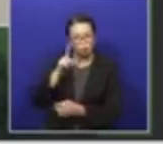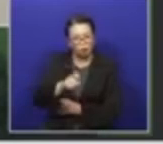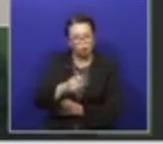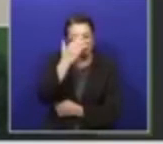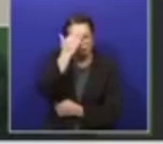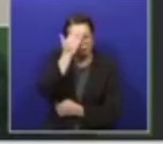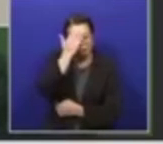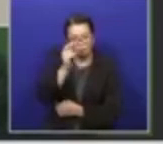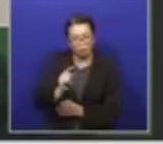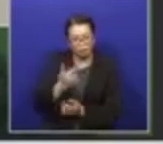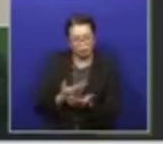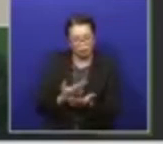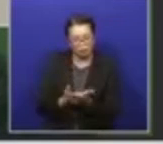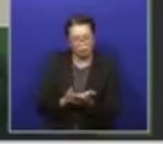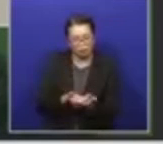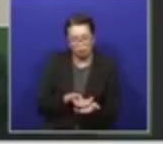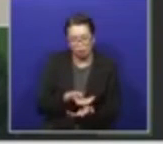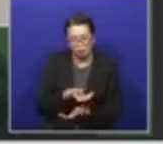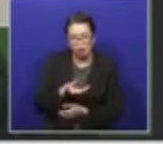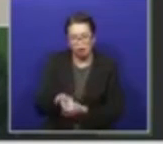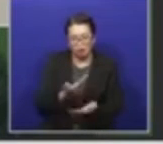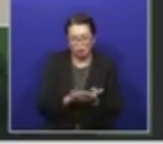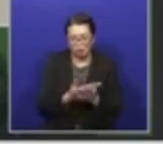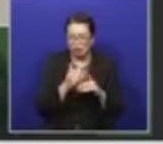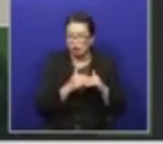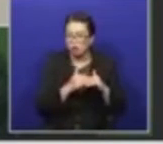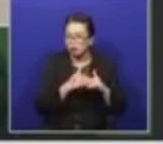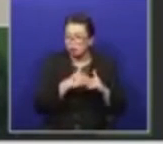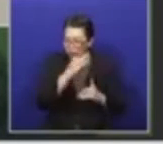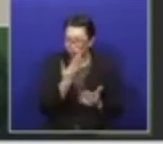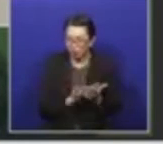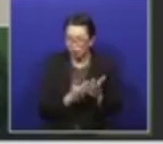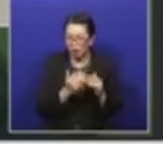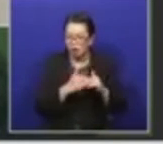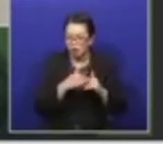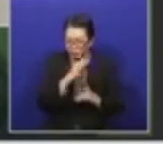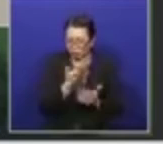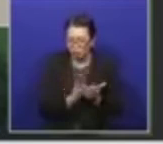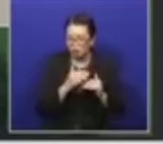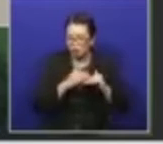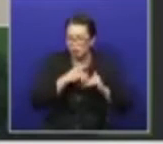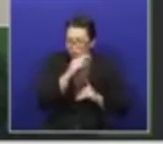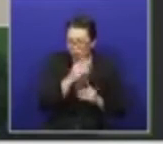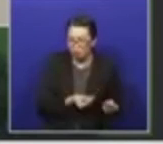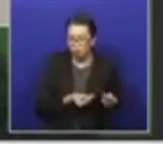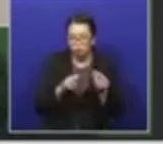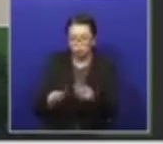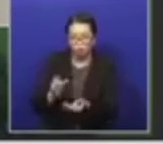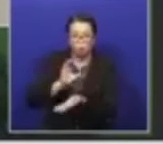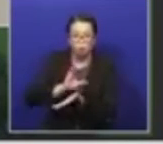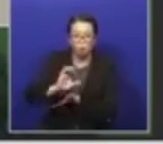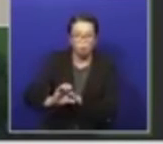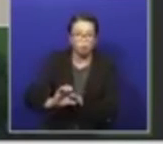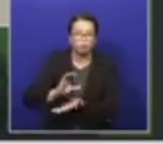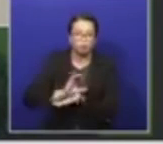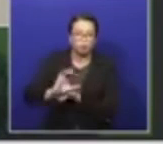ไม่ส่งเงินที่มันเกินไปในส่วนที่ท่านใช้แล้วไม่สอดคล้องกับงบประมาณให้เป็นงบประมาณแผ่นดินอยู่ตอนท้